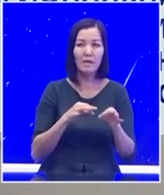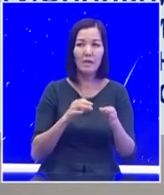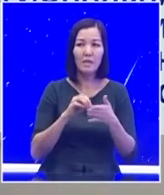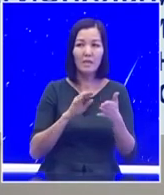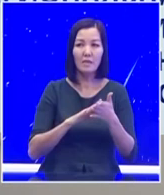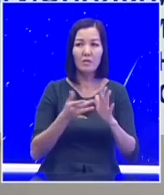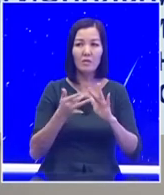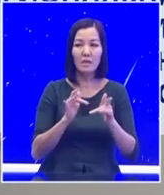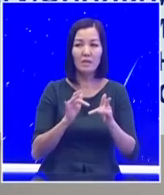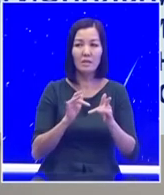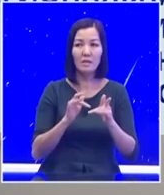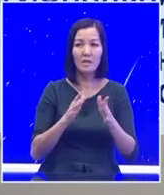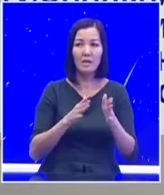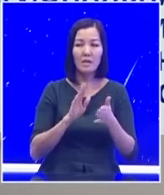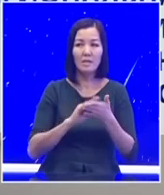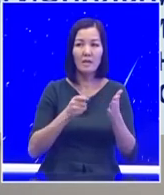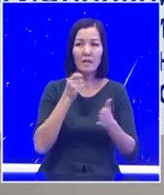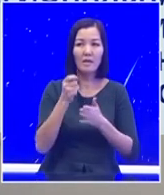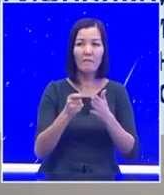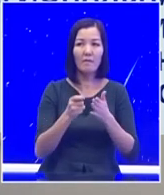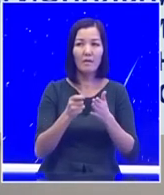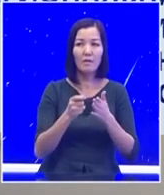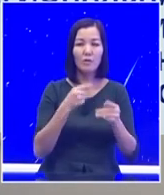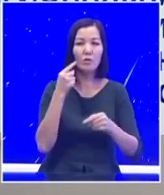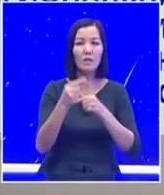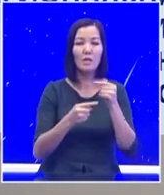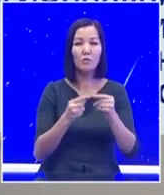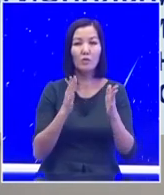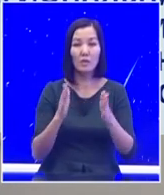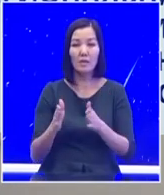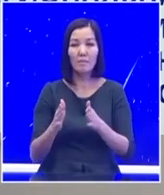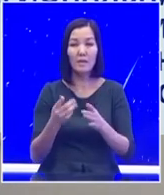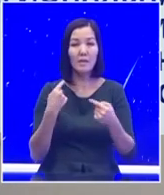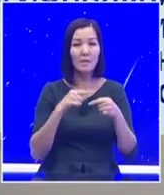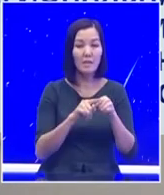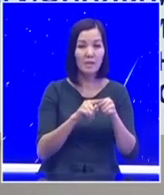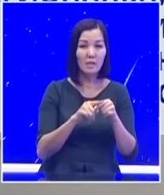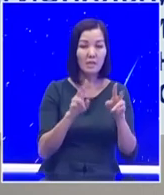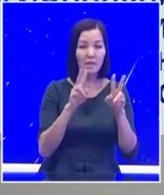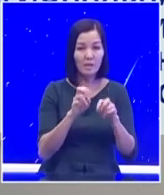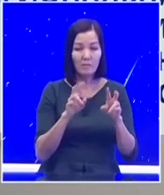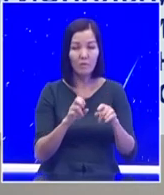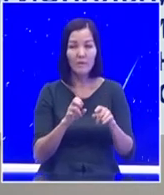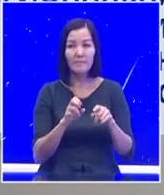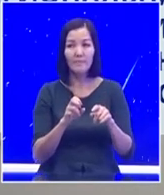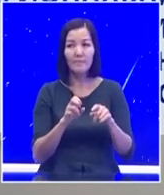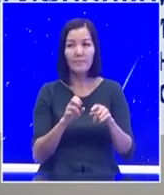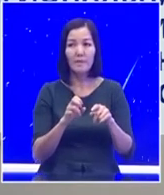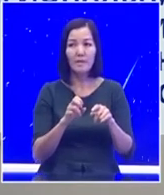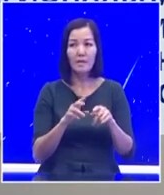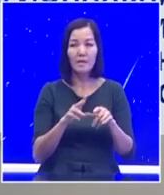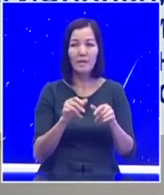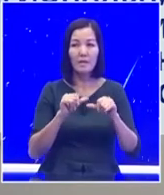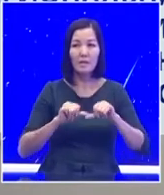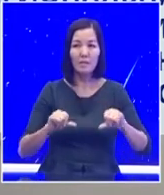на сайте, подают онлайн-заявку и проходят 3-этапный отбор. То есть первый этап – это технический, где мы смотрим на соответствие основным критериям, оценочная